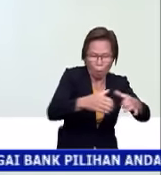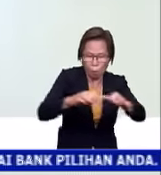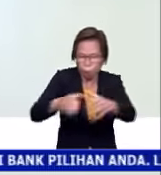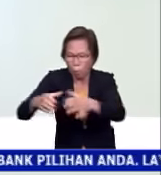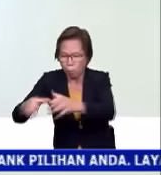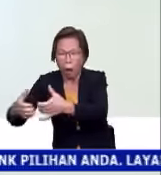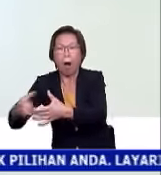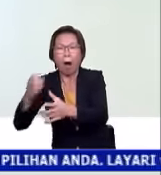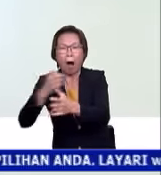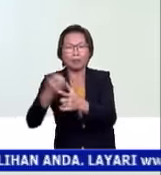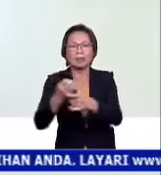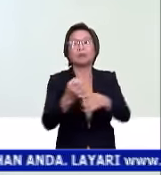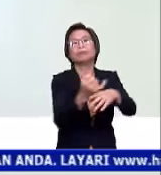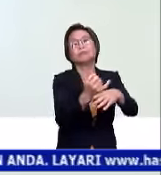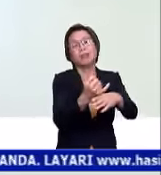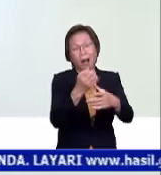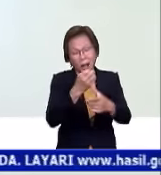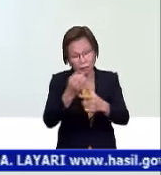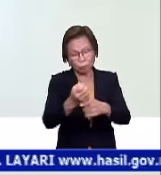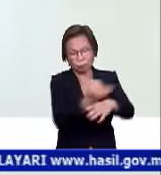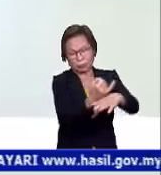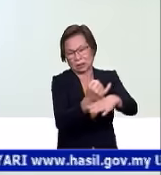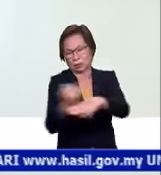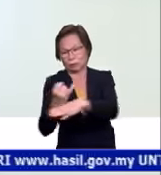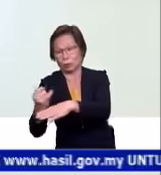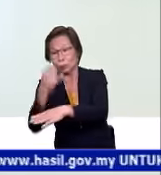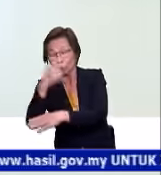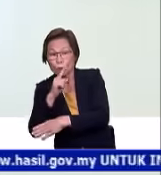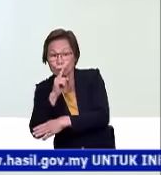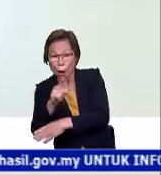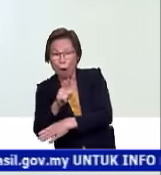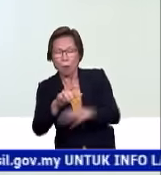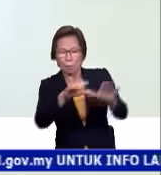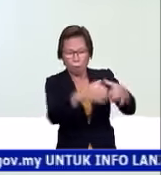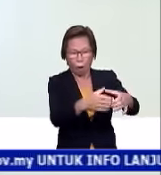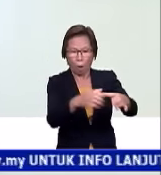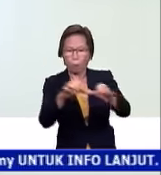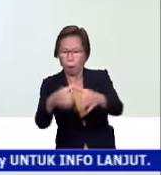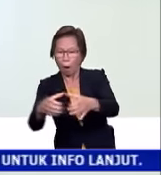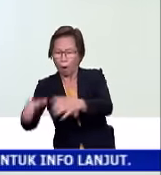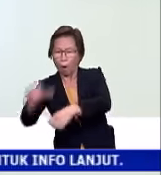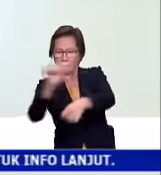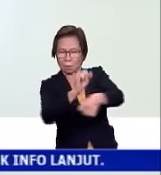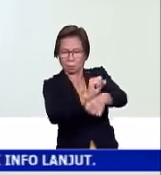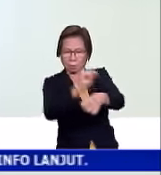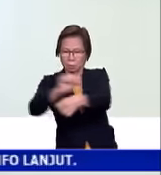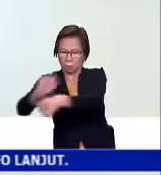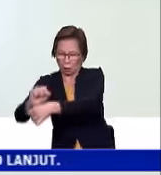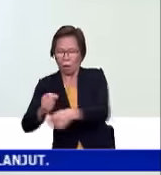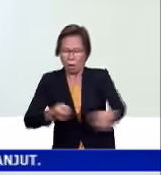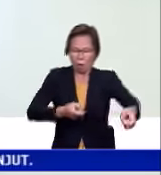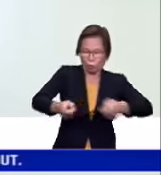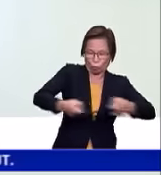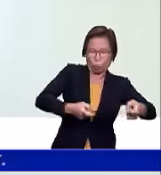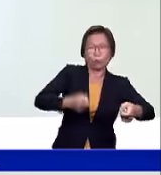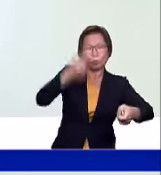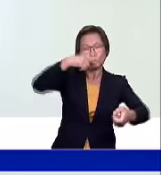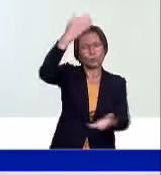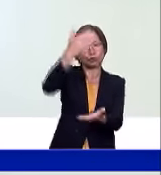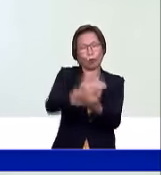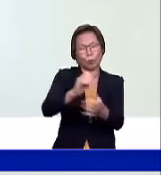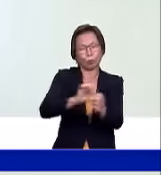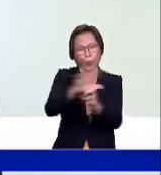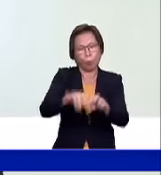ataupun di kalangan industri untuk memastikan bahawa kluster tempat kerja dapat kita kawal untuk membendung